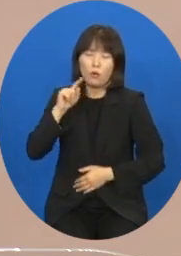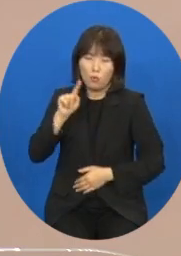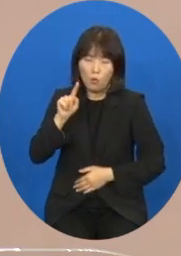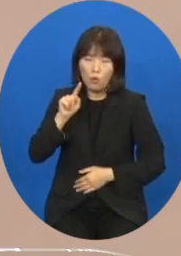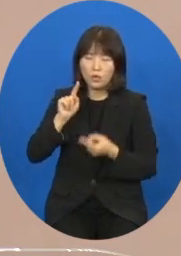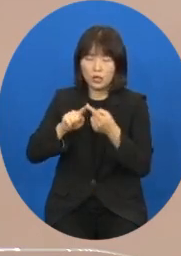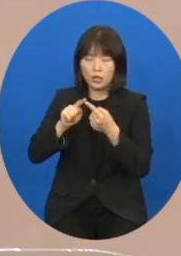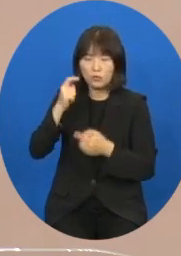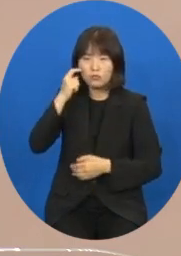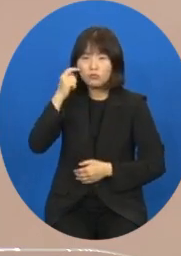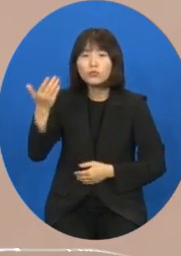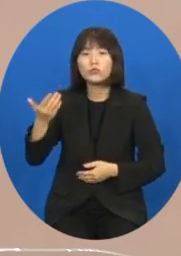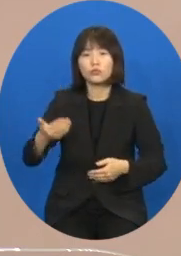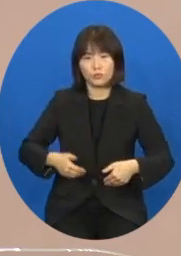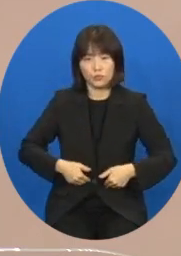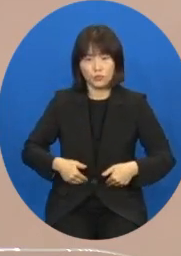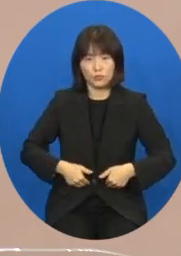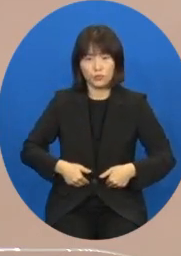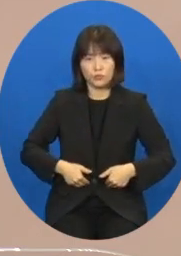물어야 돼요.